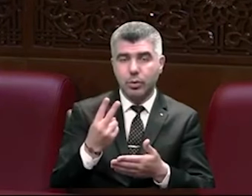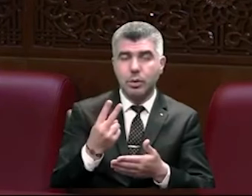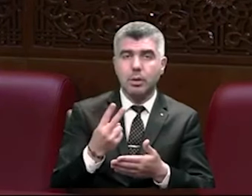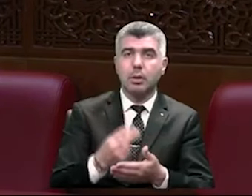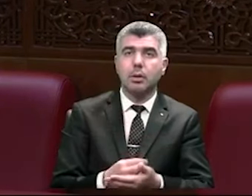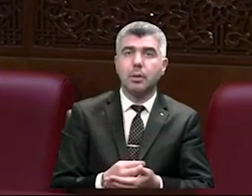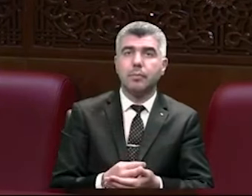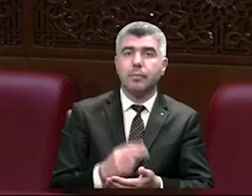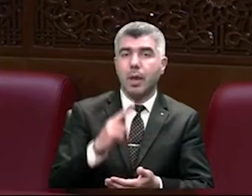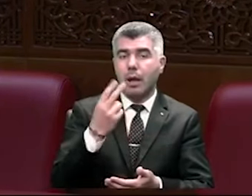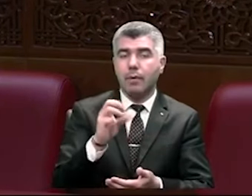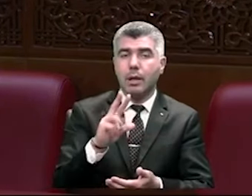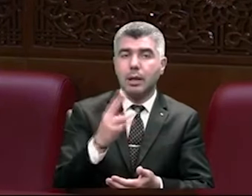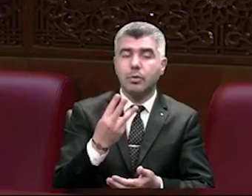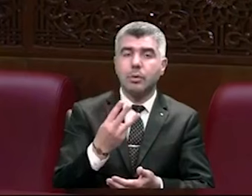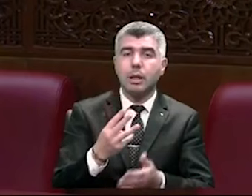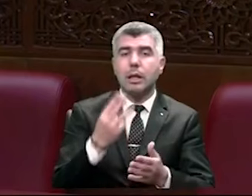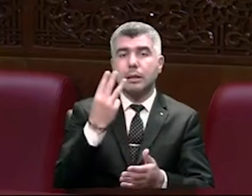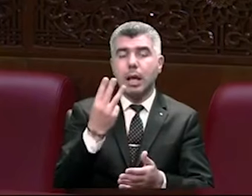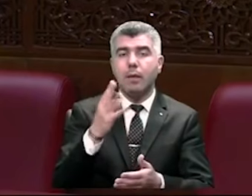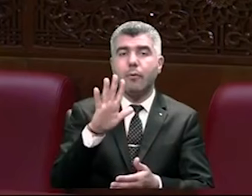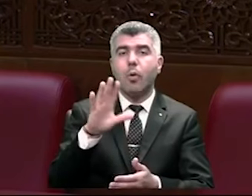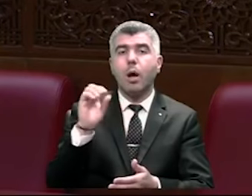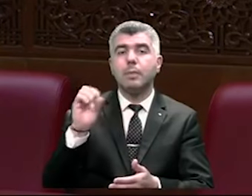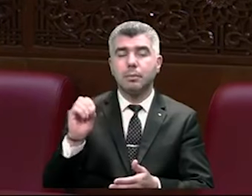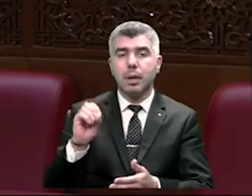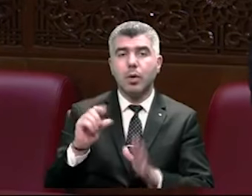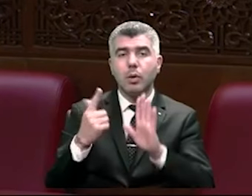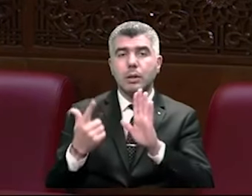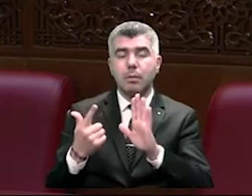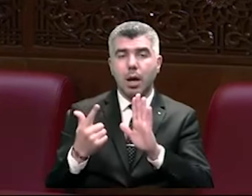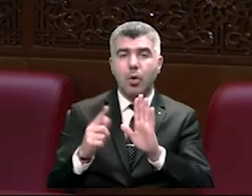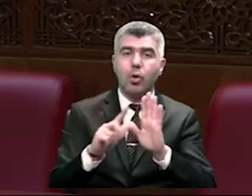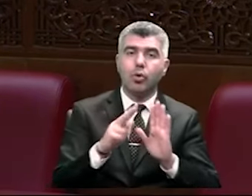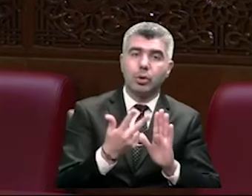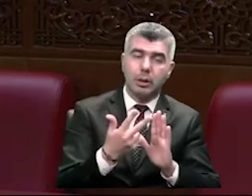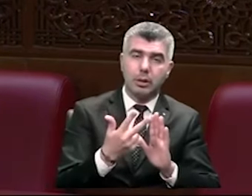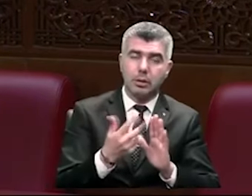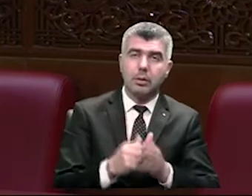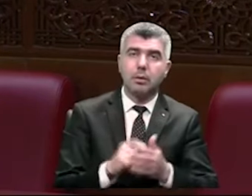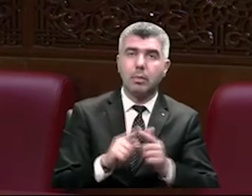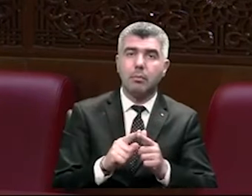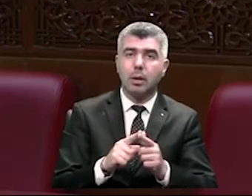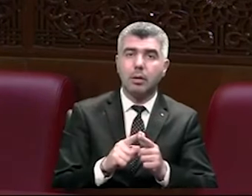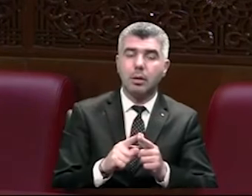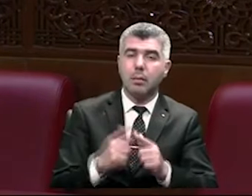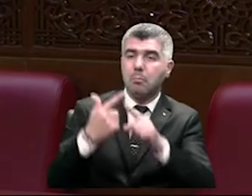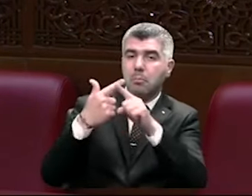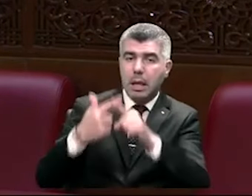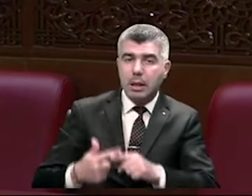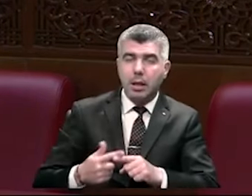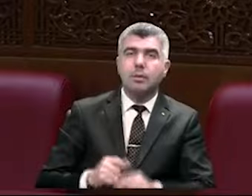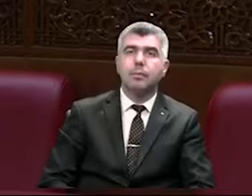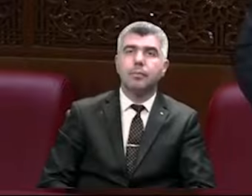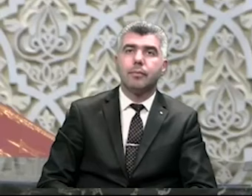و000 غدي درنا 3000 1527 منصب اللي رصدناها في هذ السنين المقبله